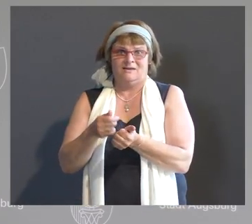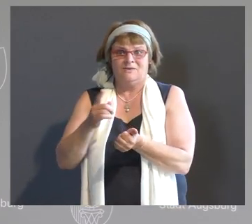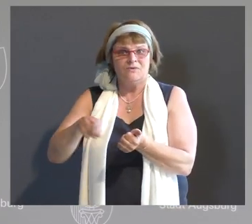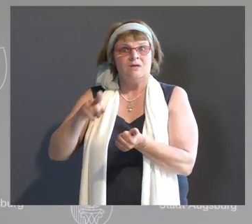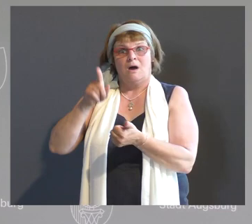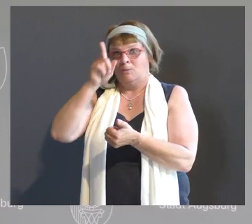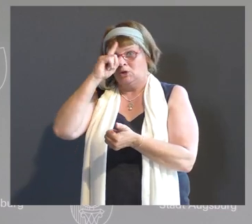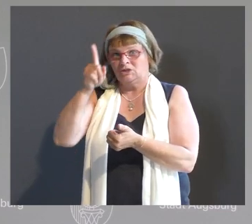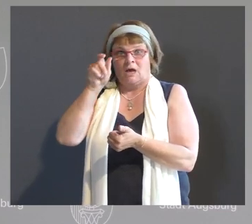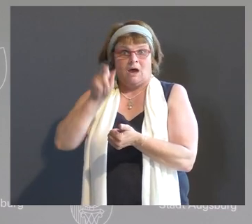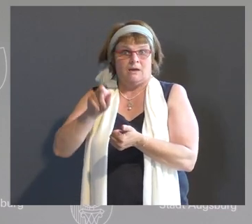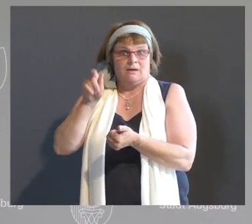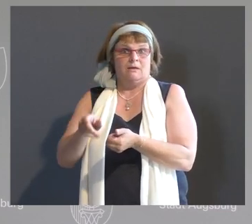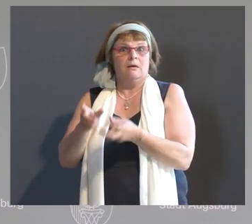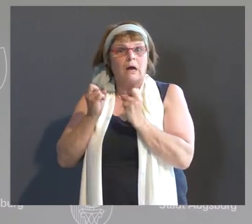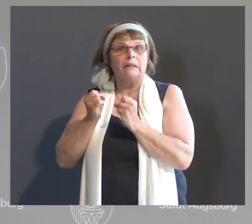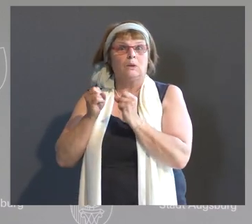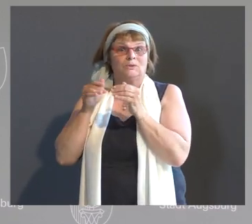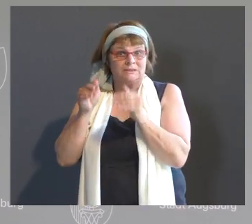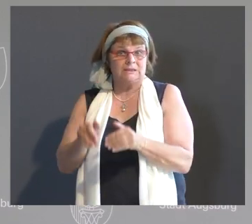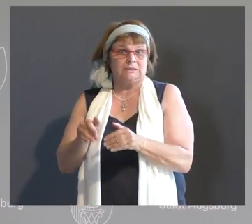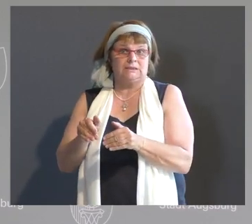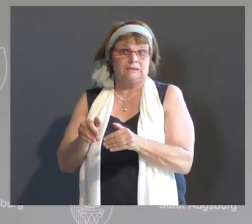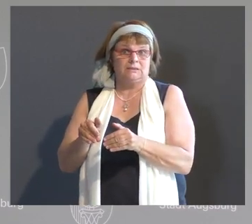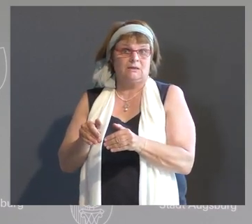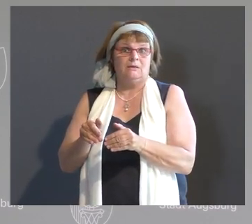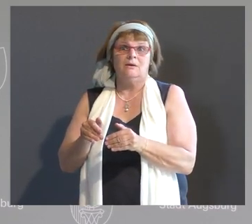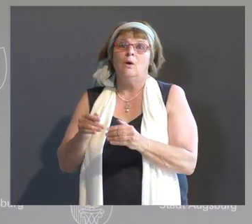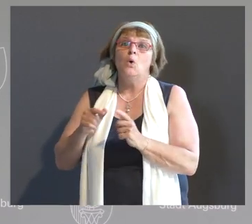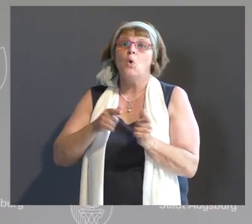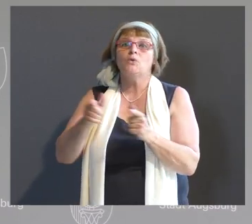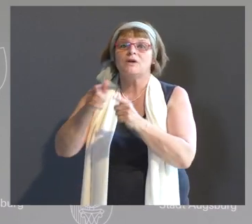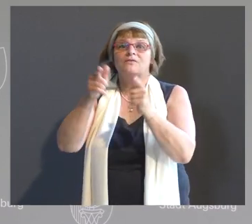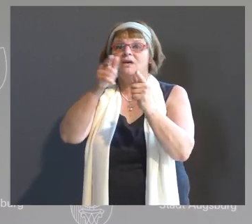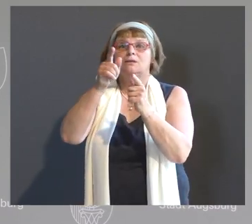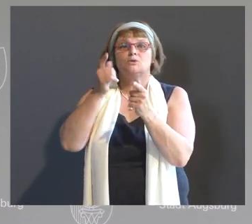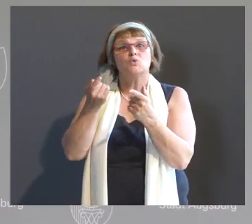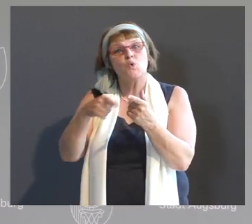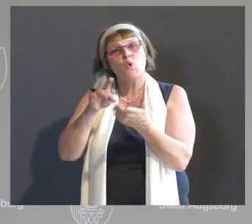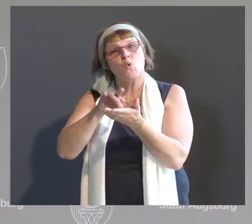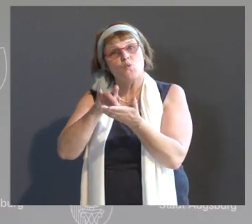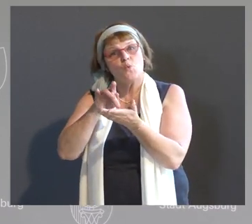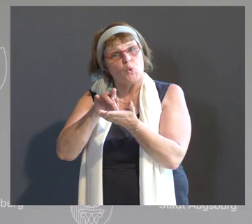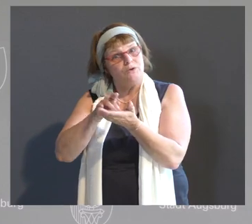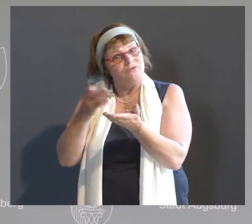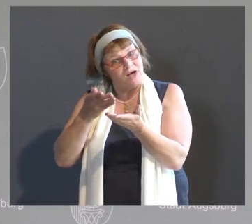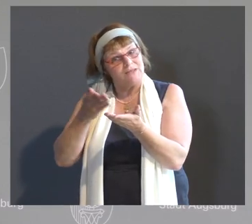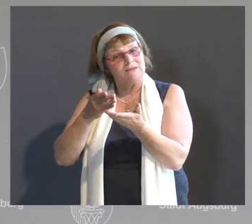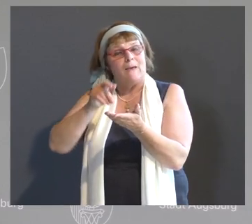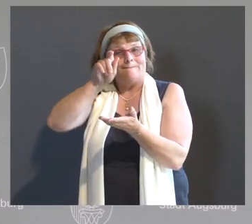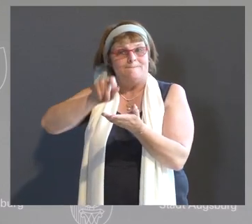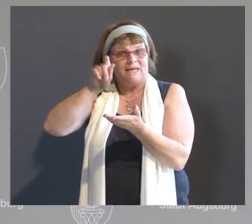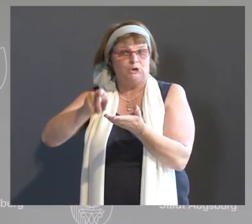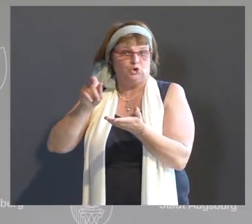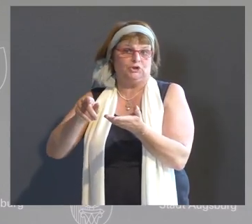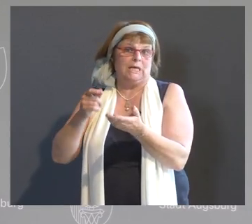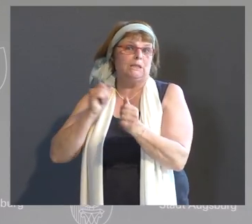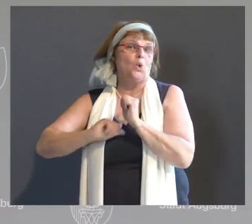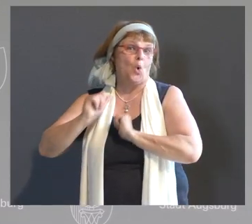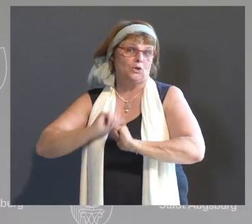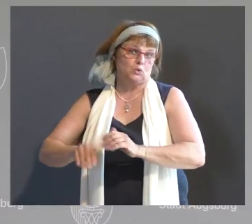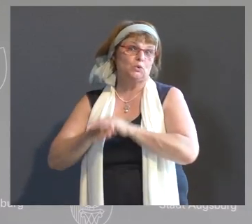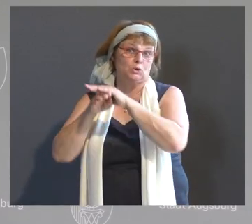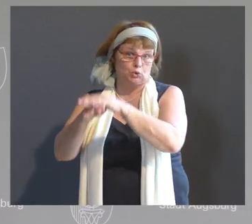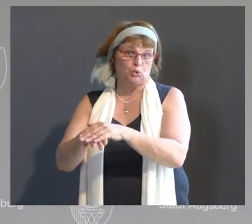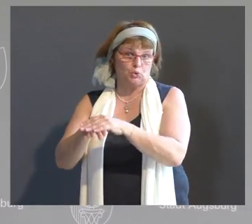und Rettungsdienst, sind unterwegs, um anderen Menschen zu helfen. Bitte, und das ist mein Appell, unterstützen Sie uns. Wir sind die